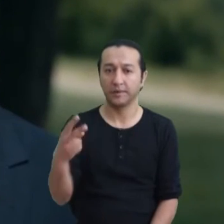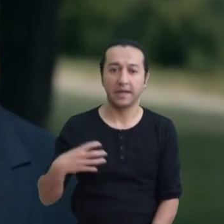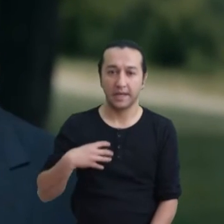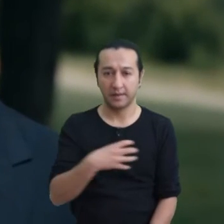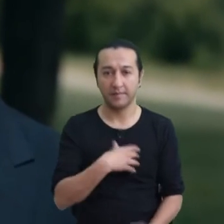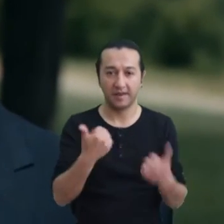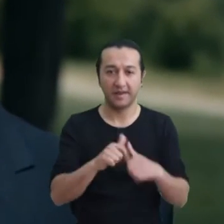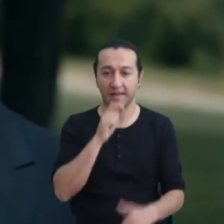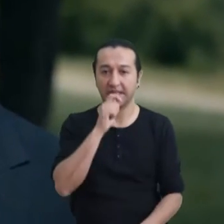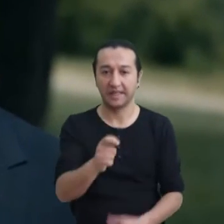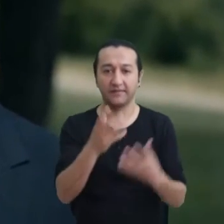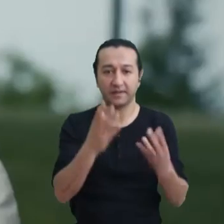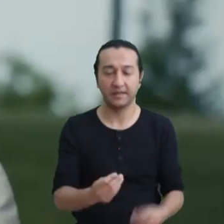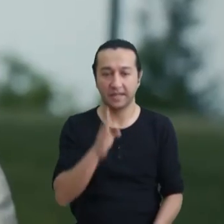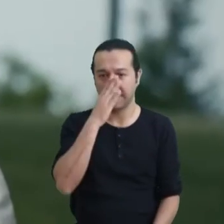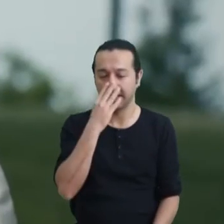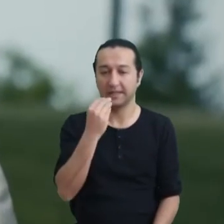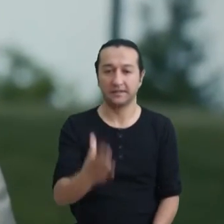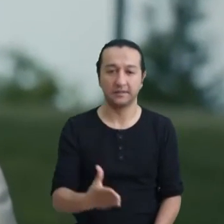anneme evlenme teklif ederken verdiği ayna.